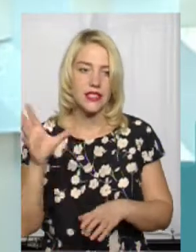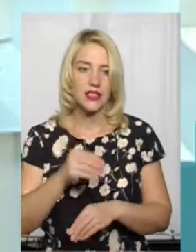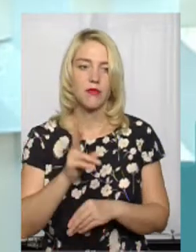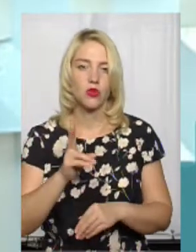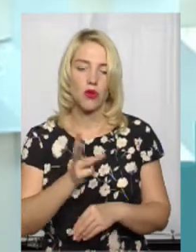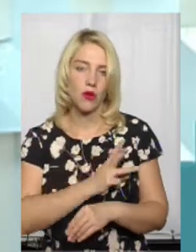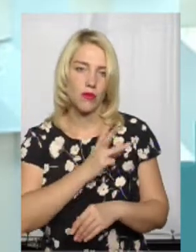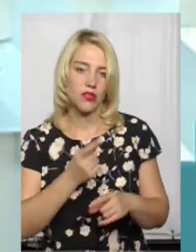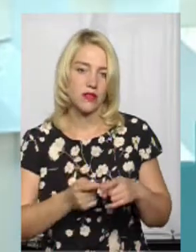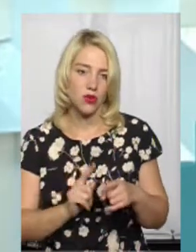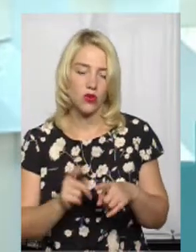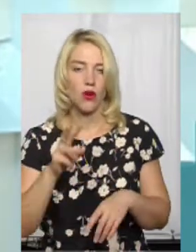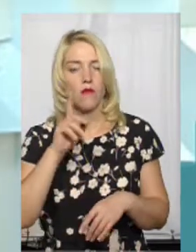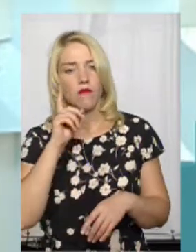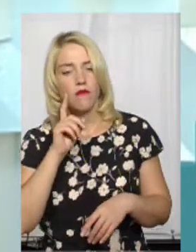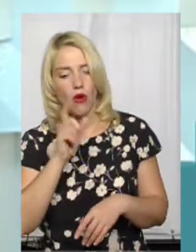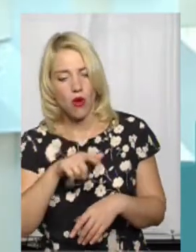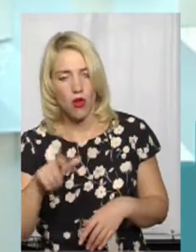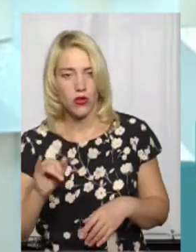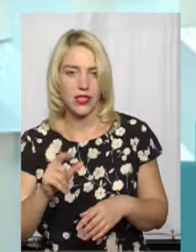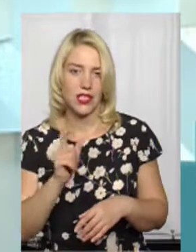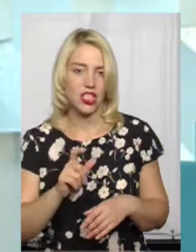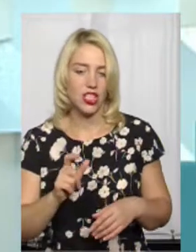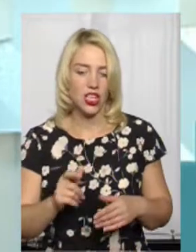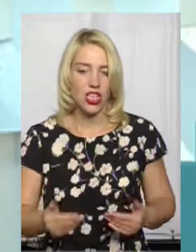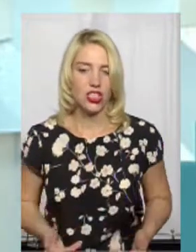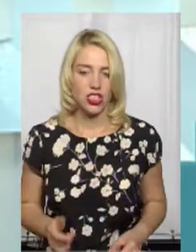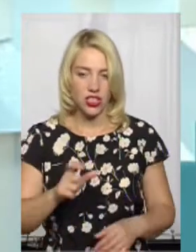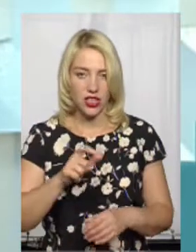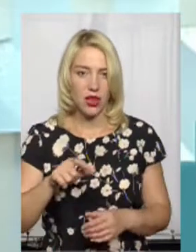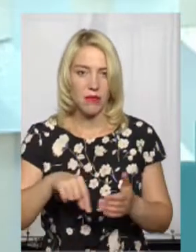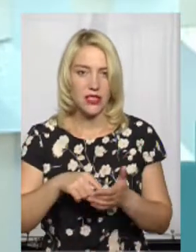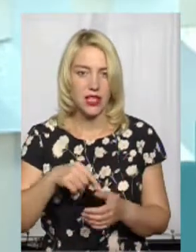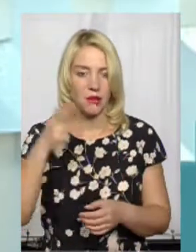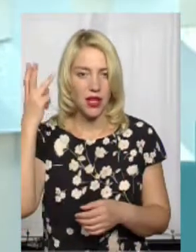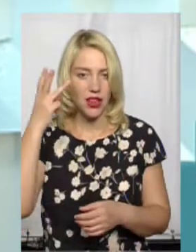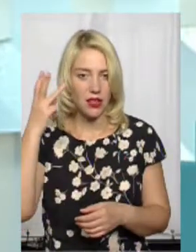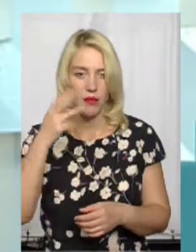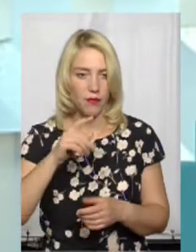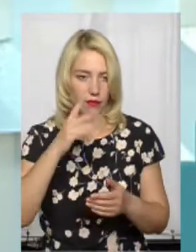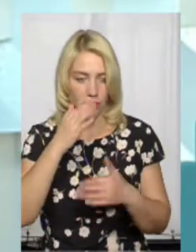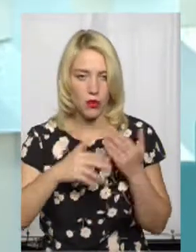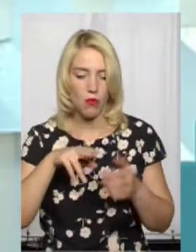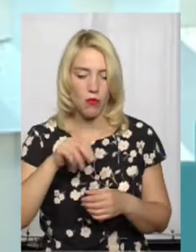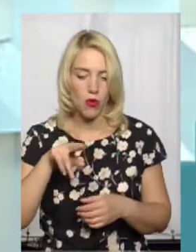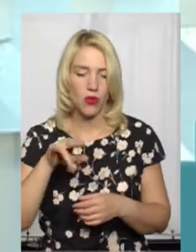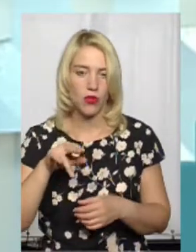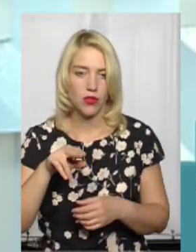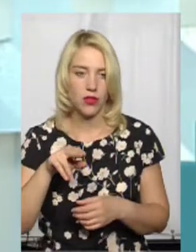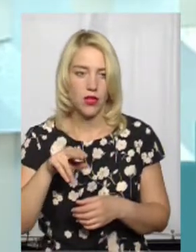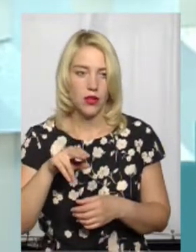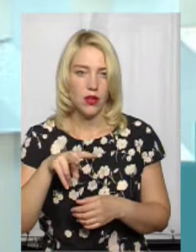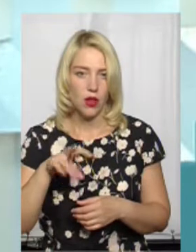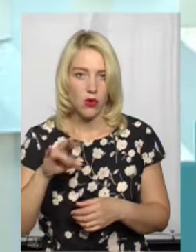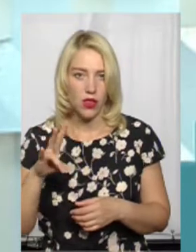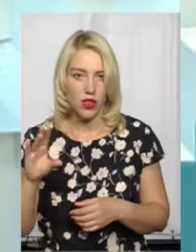бажав цього, там молоді і жителям міста Полонного. І нам дозволили також спуститися в ці галереї.